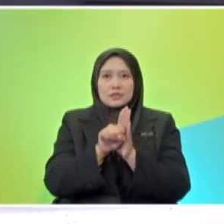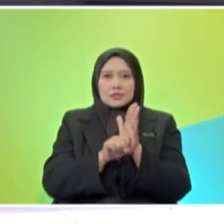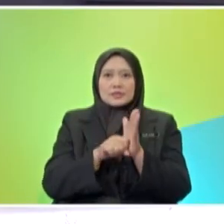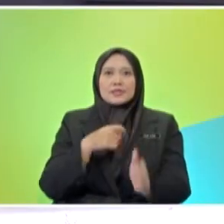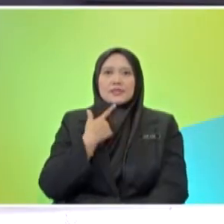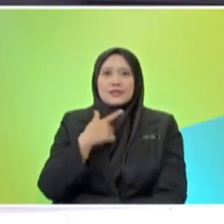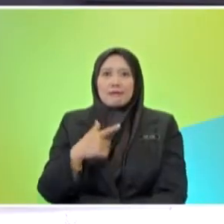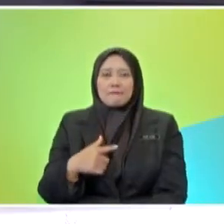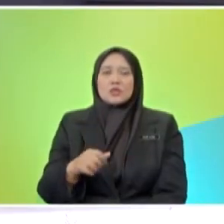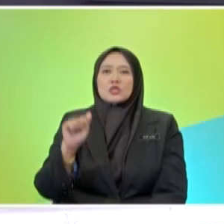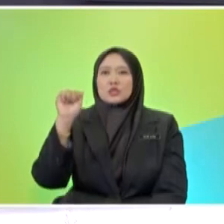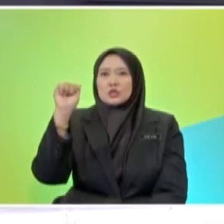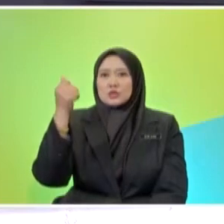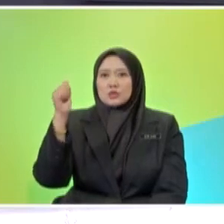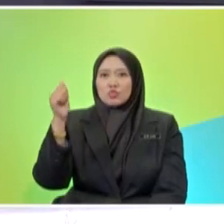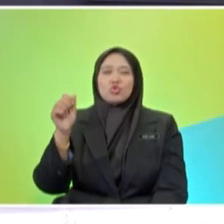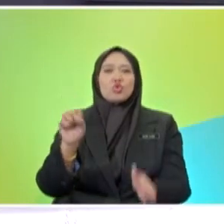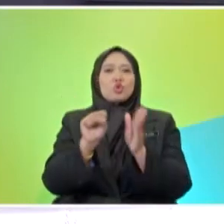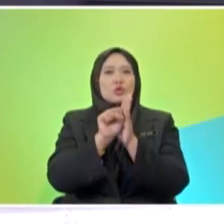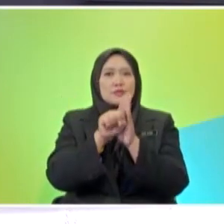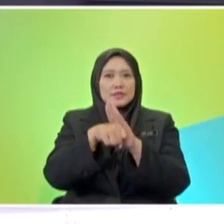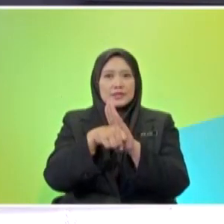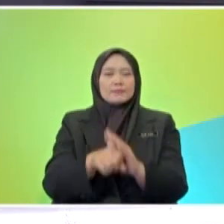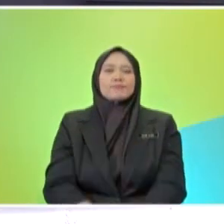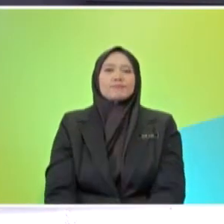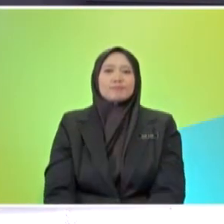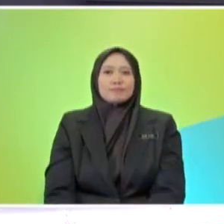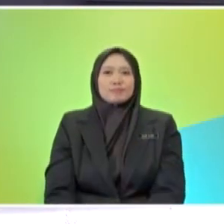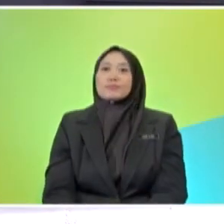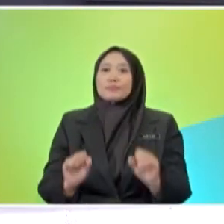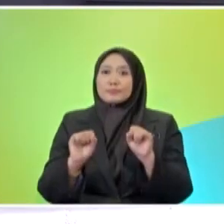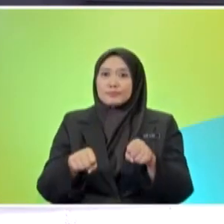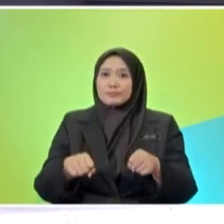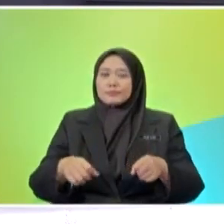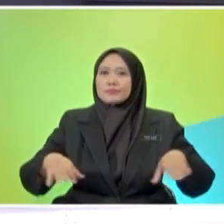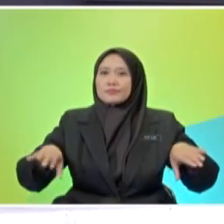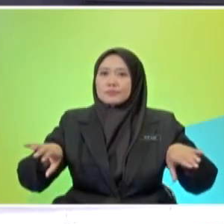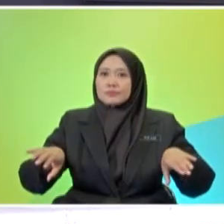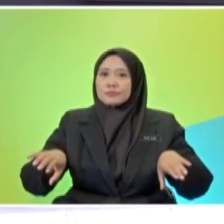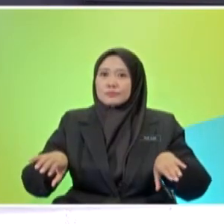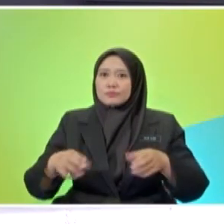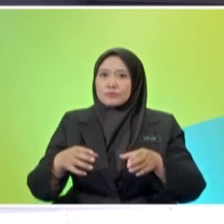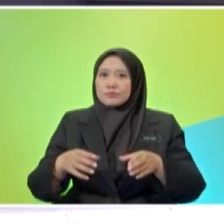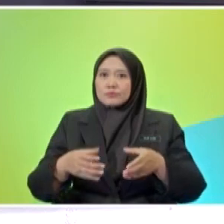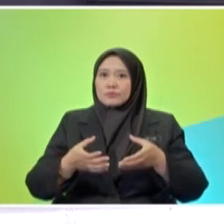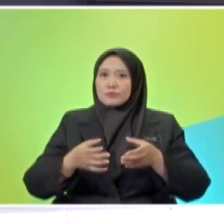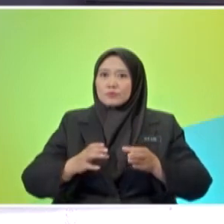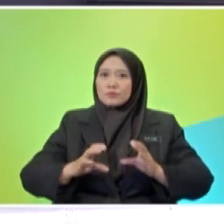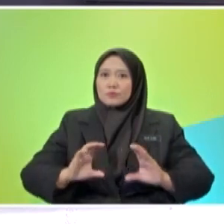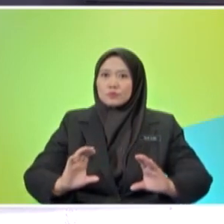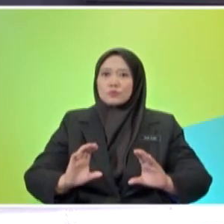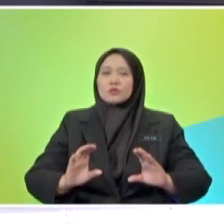lah. Okey, jadi Ifan cuba dekat projek tersebut. Adakah dia mengikut carta alih yang